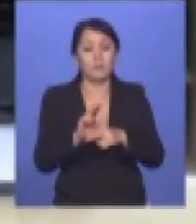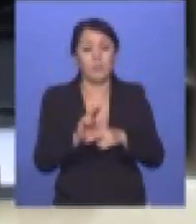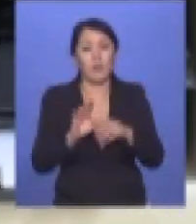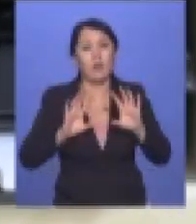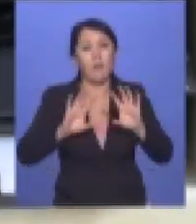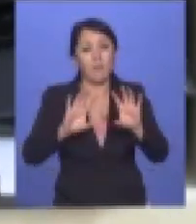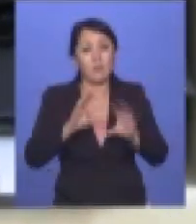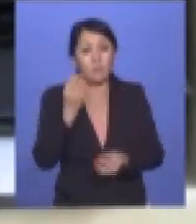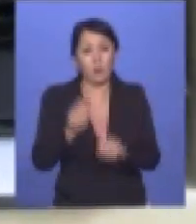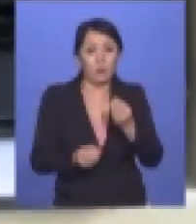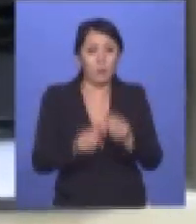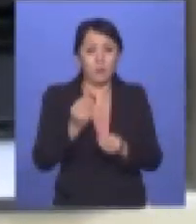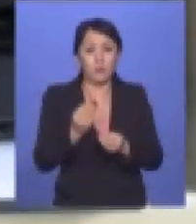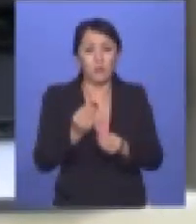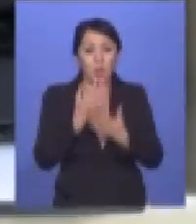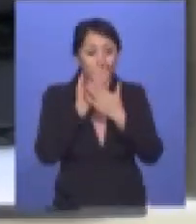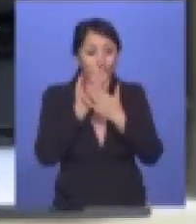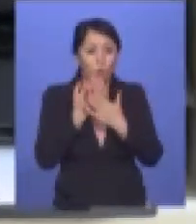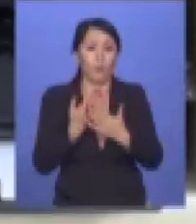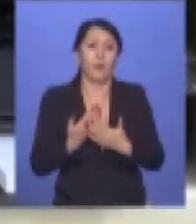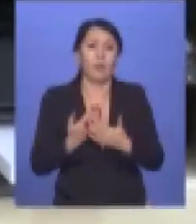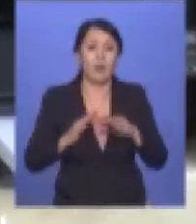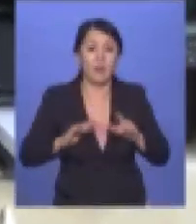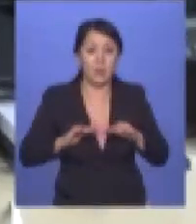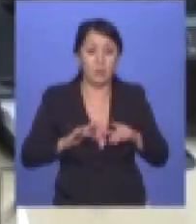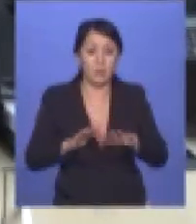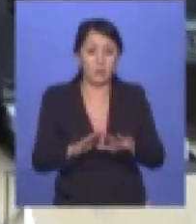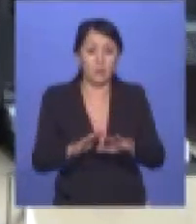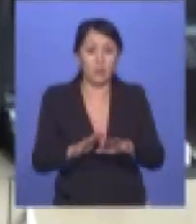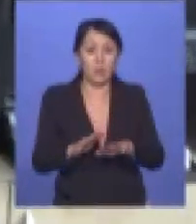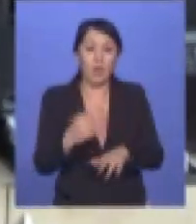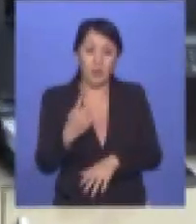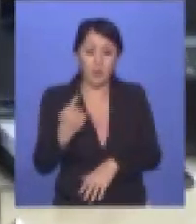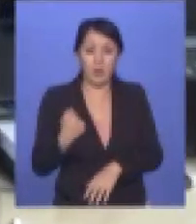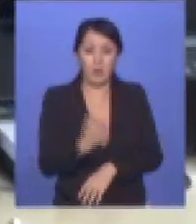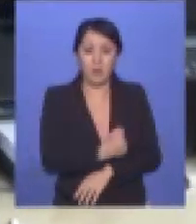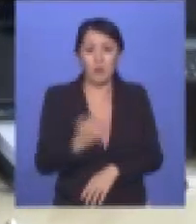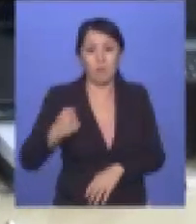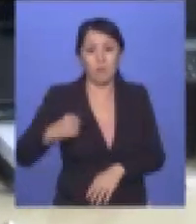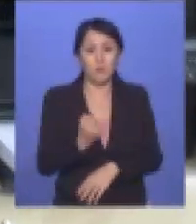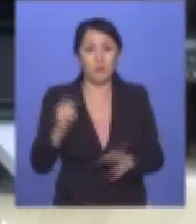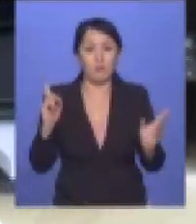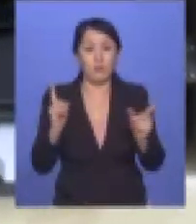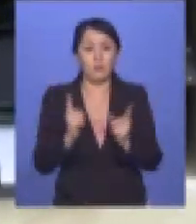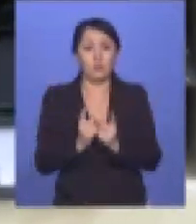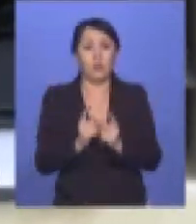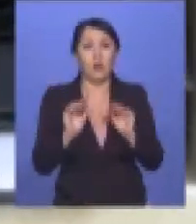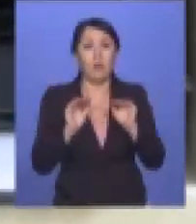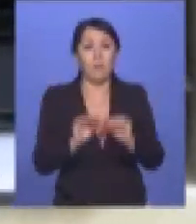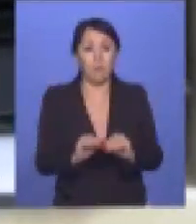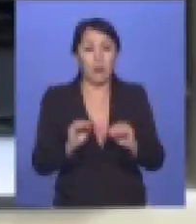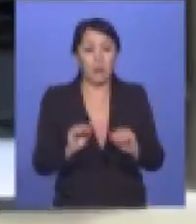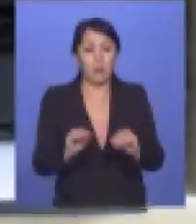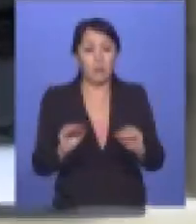баскетбол ойнап жүрдік. Енді хобби ретінде жұмасына бір рет достармен жиналып, осындай балалармен